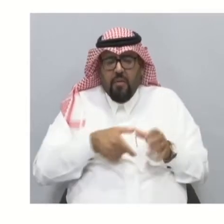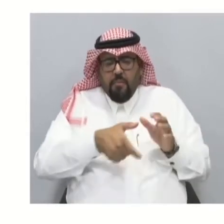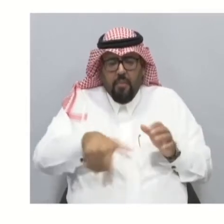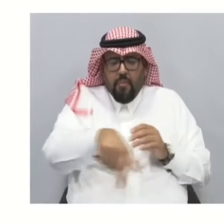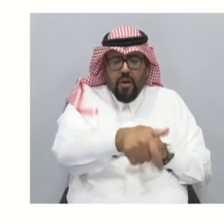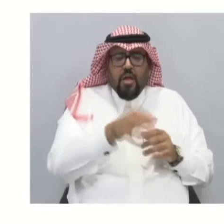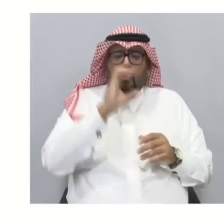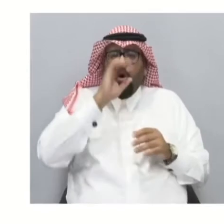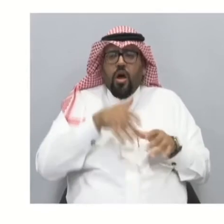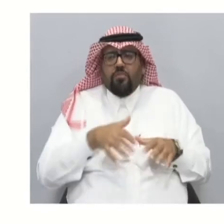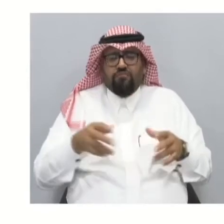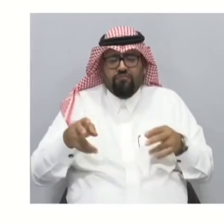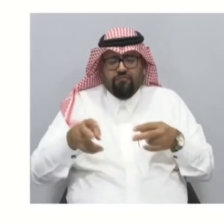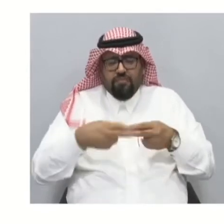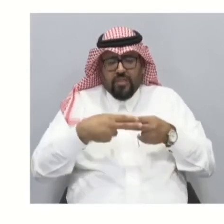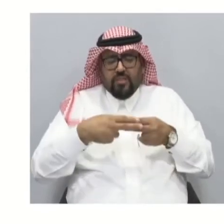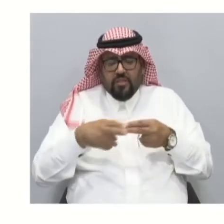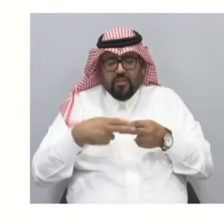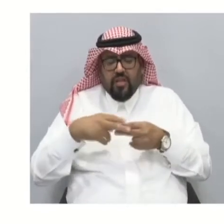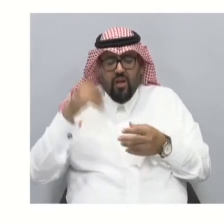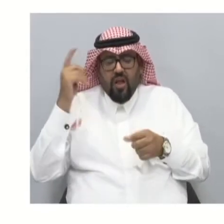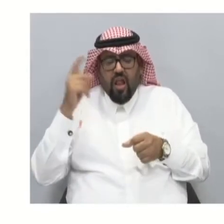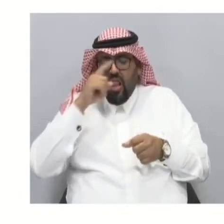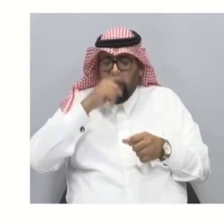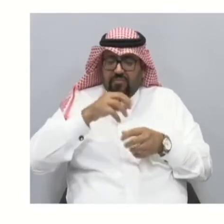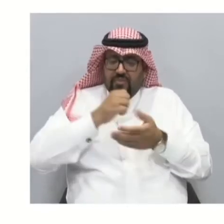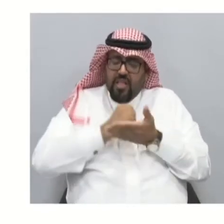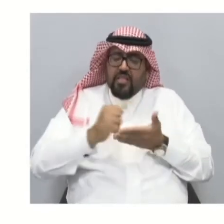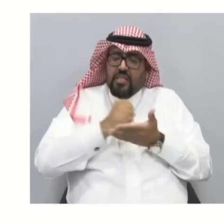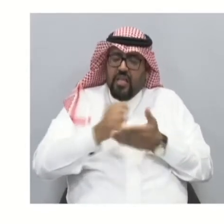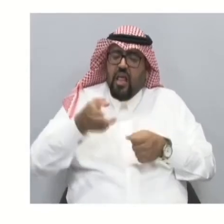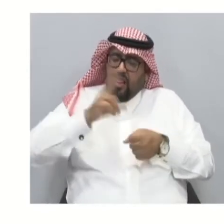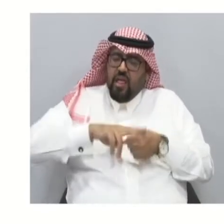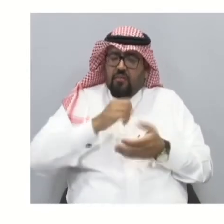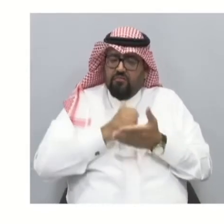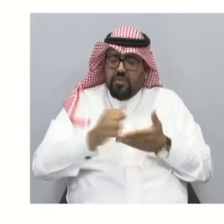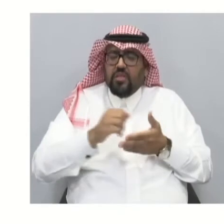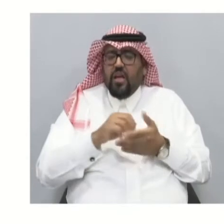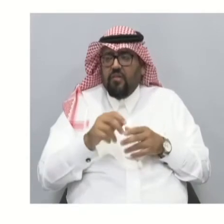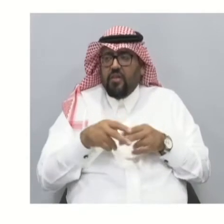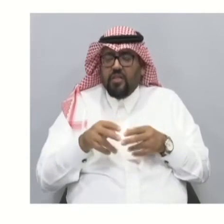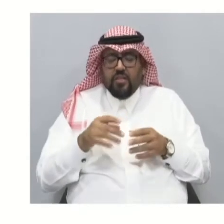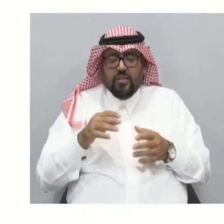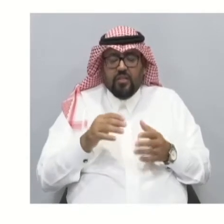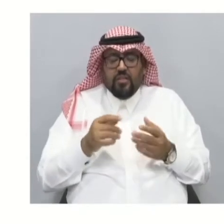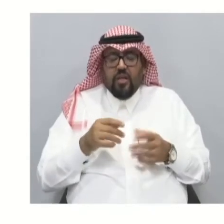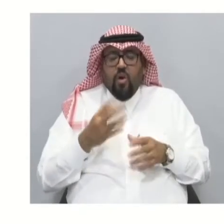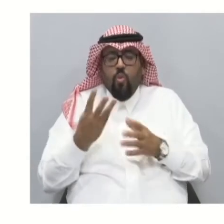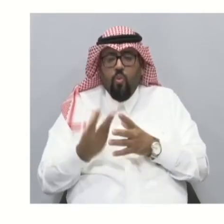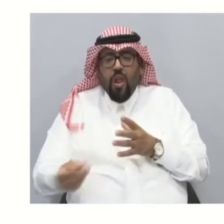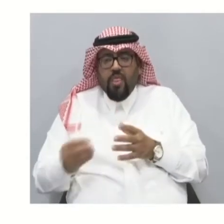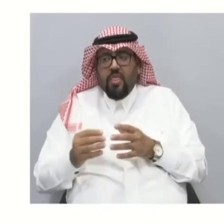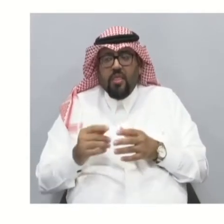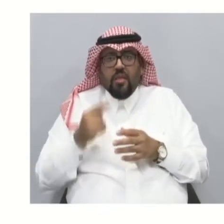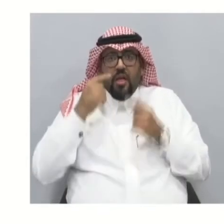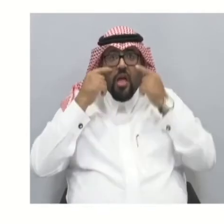المائية فتغلقها، مما يستوجب العمل على إزالتها باستمرار، كما يؤدي إلى إصابة الأطفال بمرض